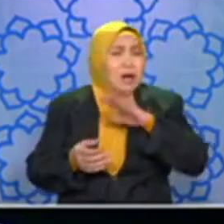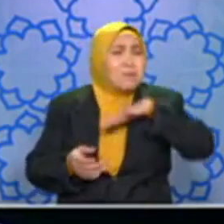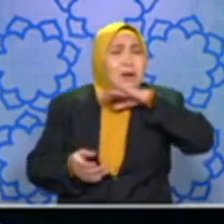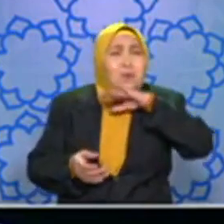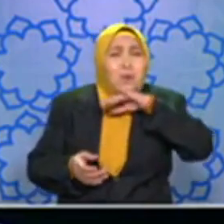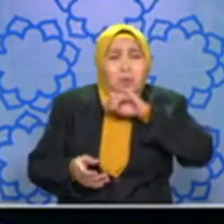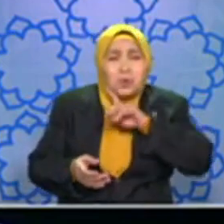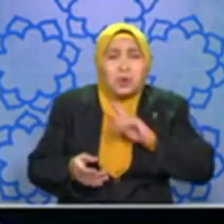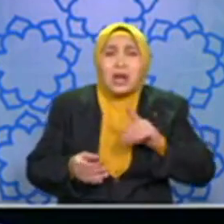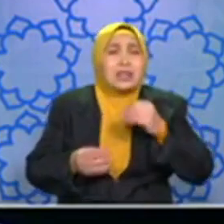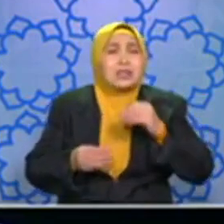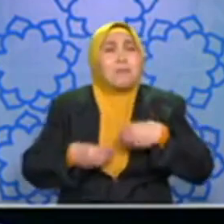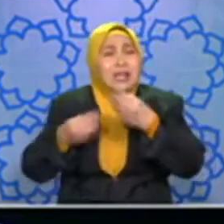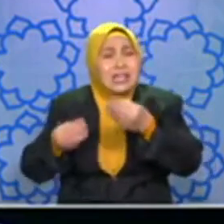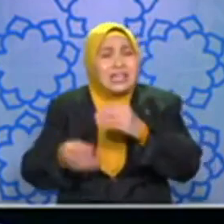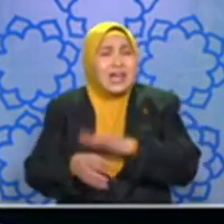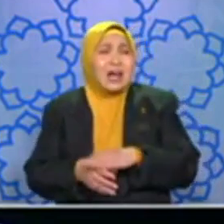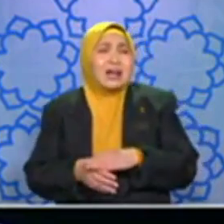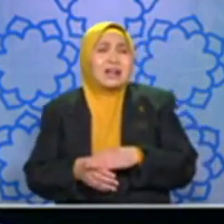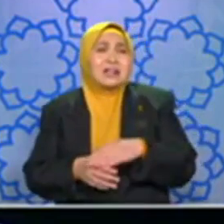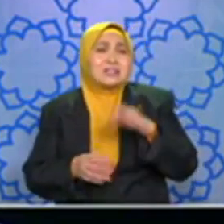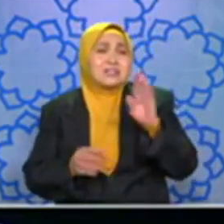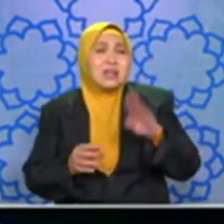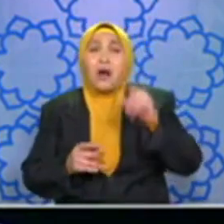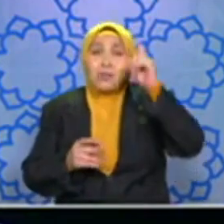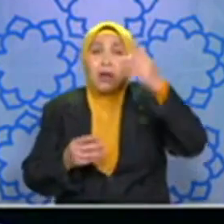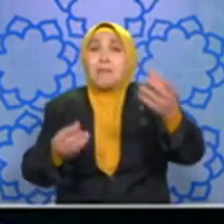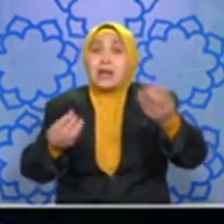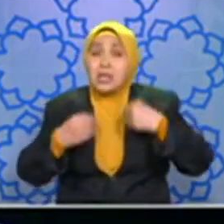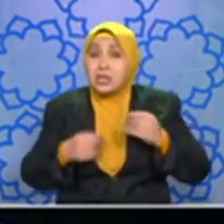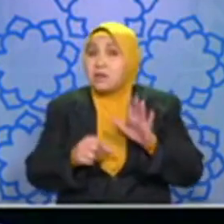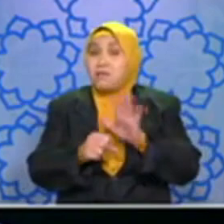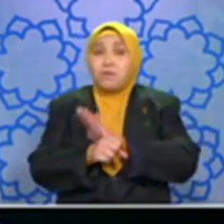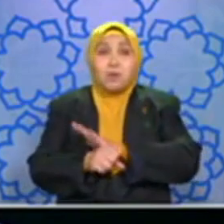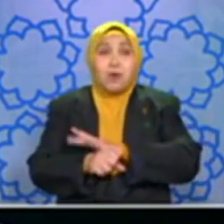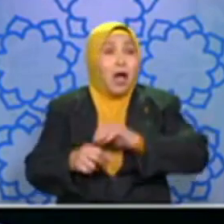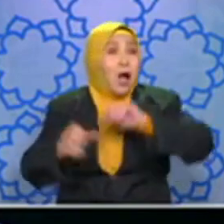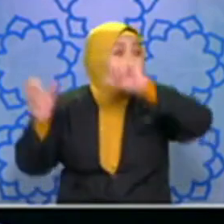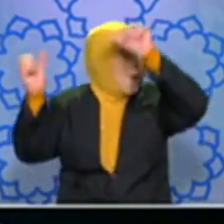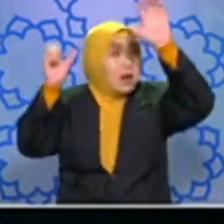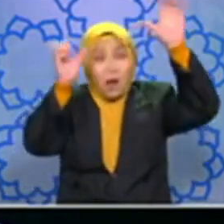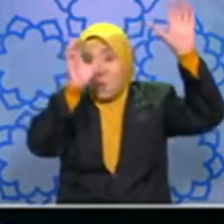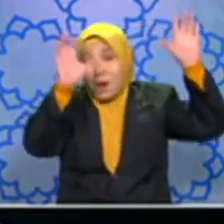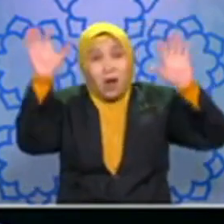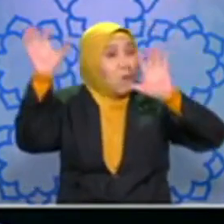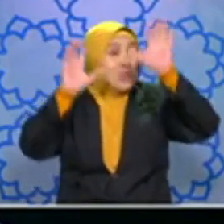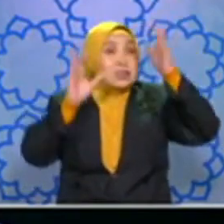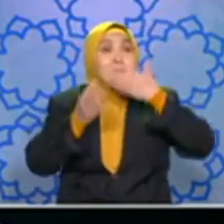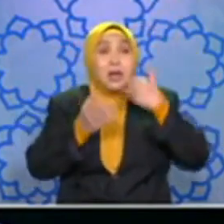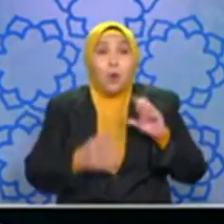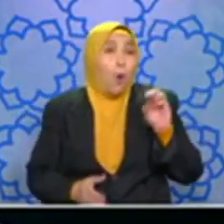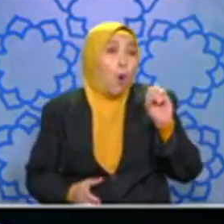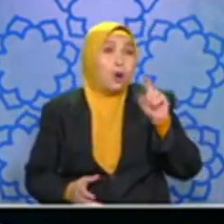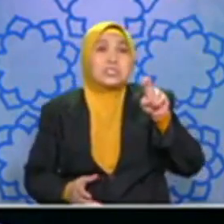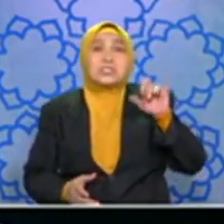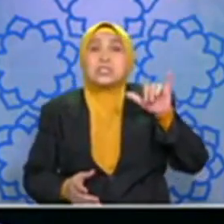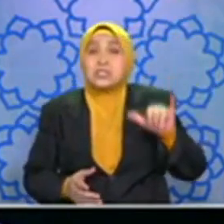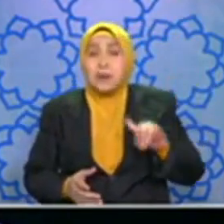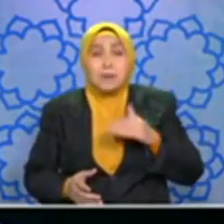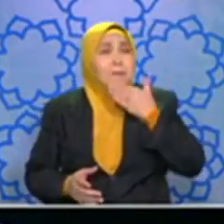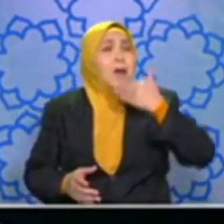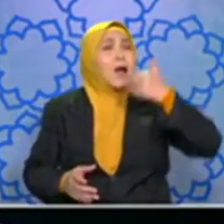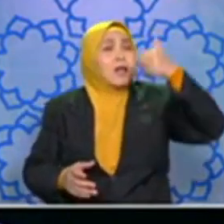yang baki-baki Ustaz ya. Allah bagi kita tak baki-baki. Awan-awan terbaik. Oksigen terbaik.